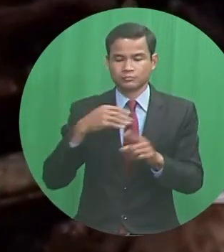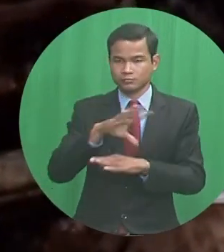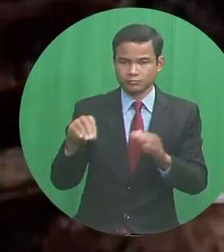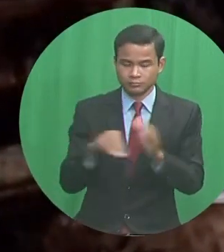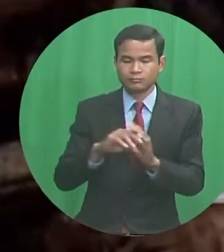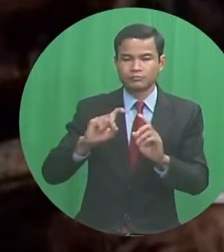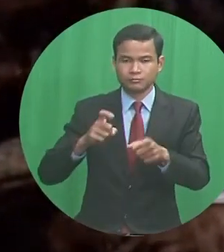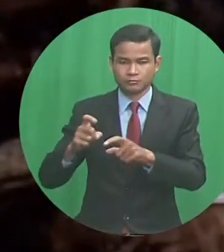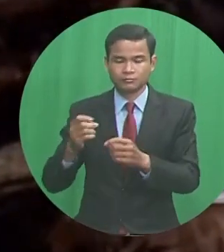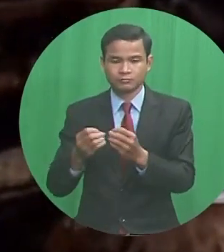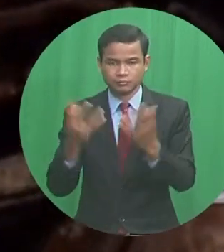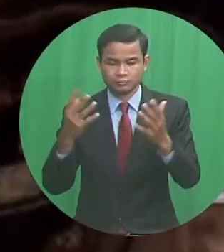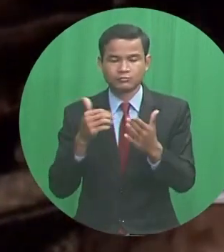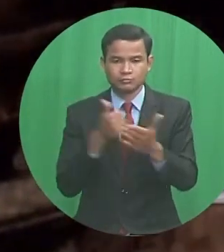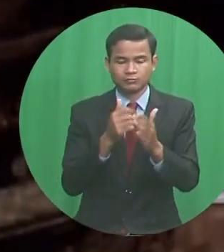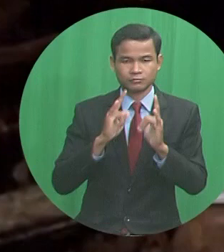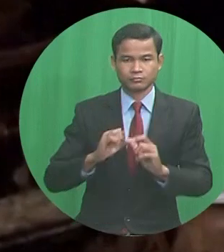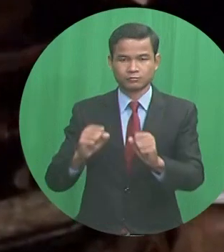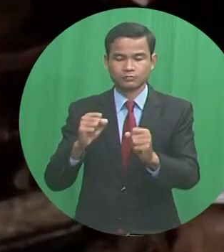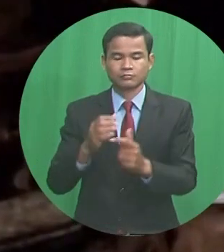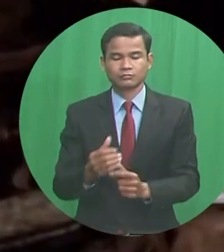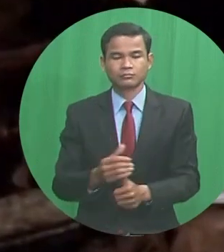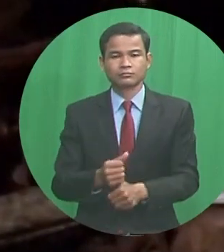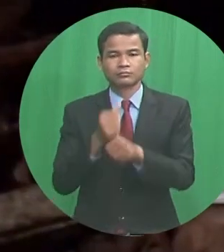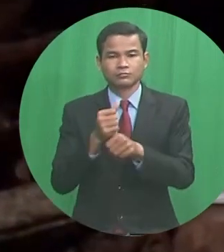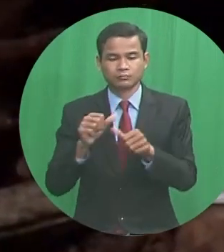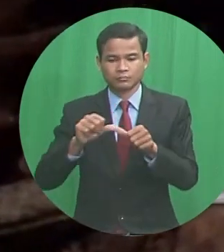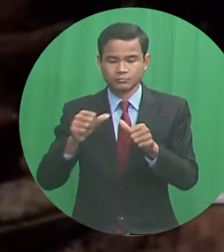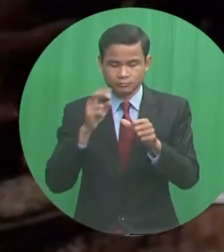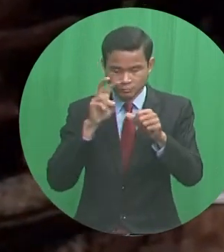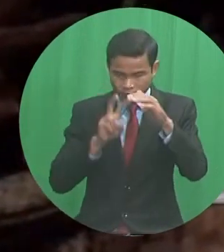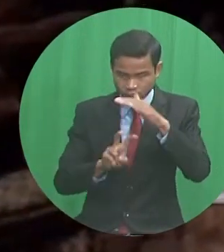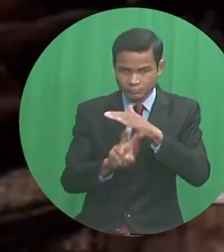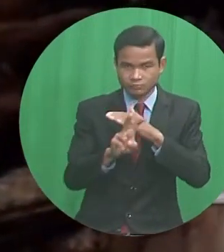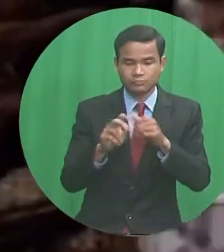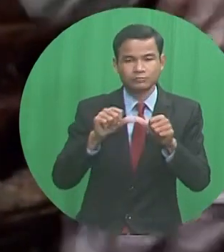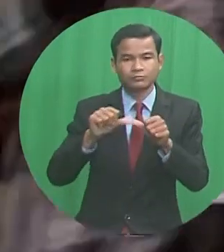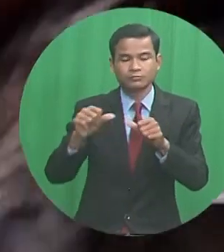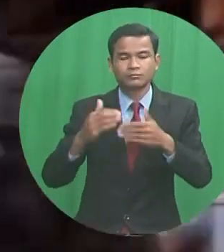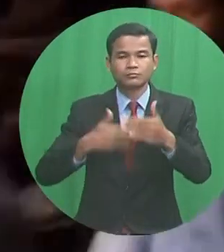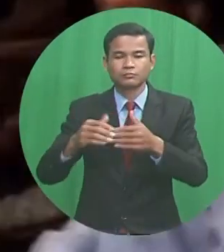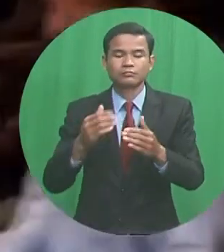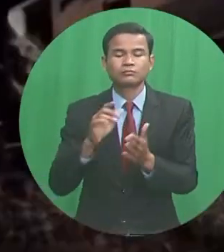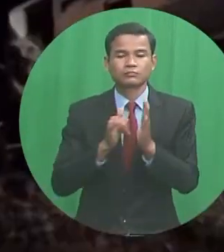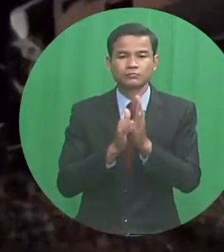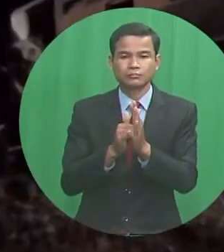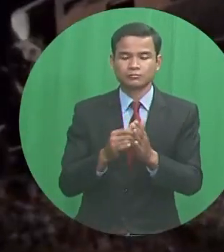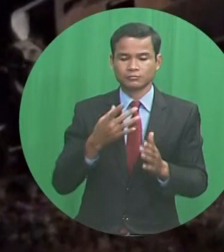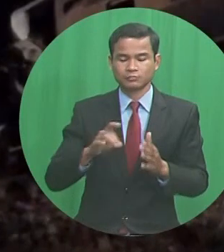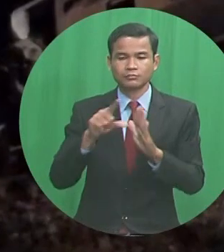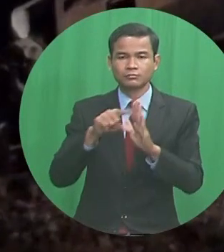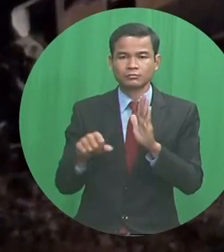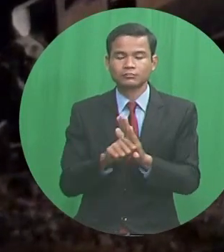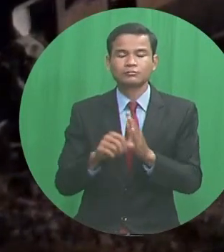ងខណៈដែលកិច្ចខំប្រឹងប្រែងជួយសង្គ្រោះនៅតែបន្តការស៊ើបអង្កេតកំពុងដំណើរការដដែលដើម្បីកំណត់ពីអ្វីដែលបណ្តាល